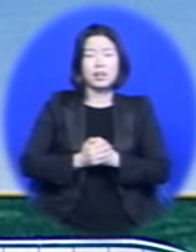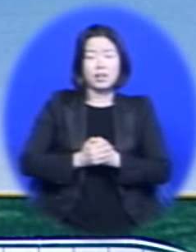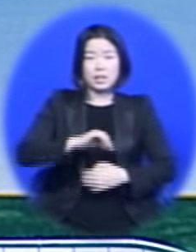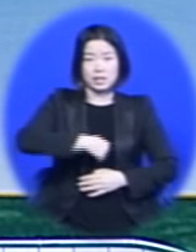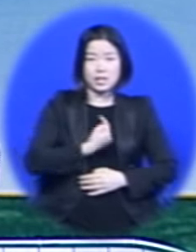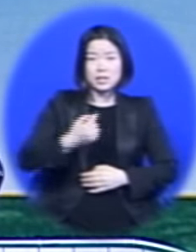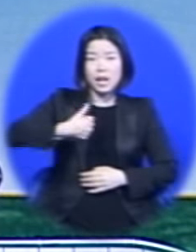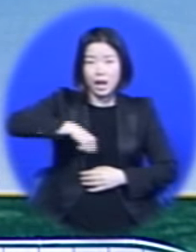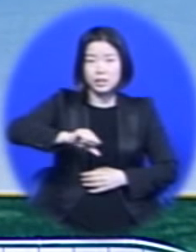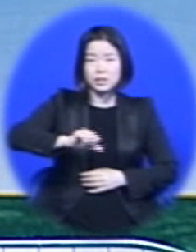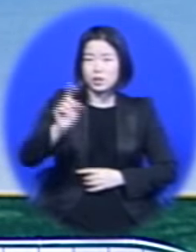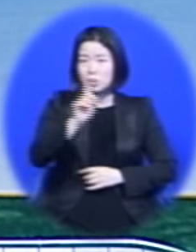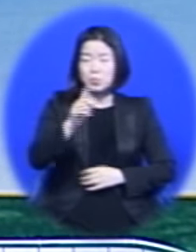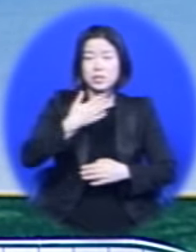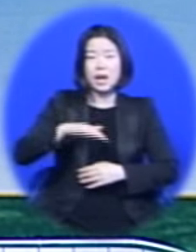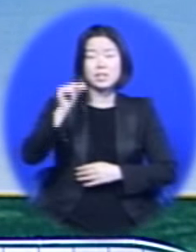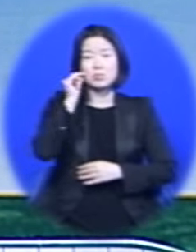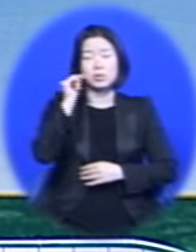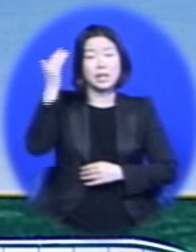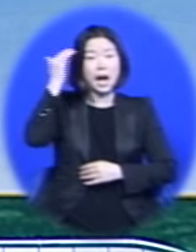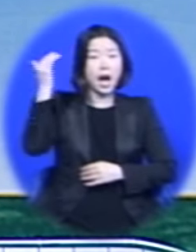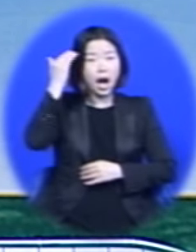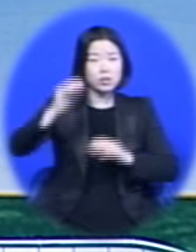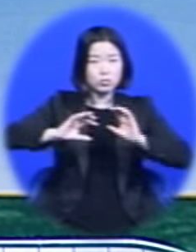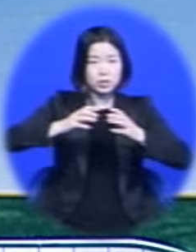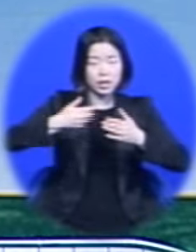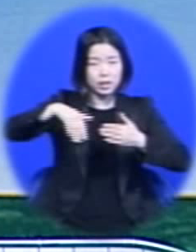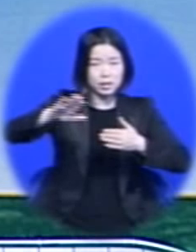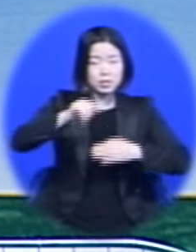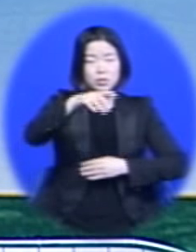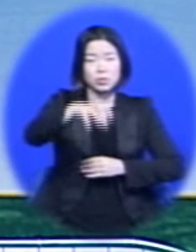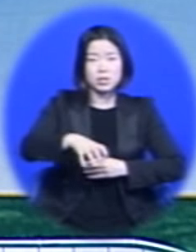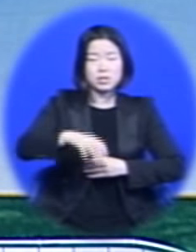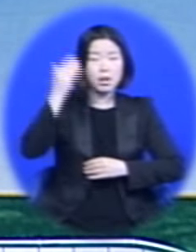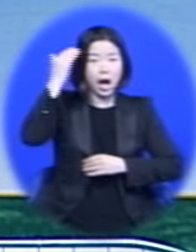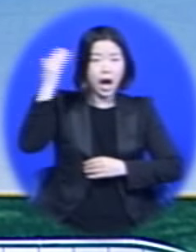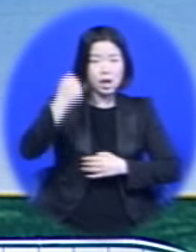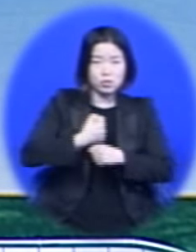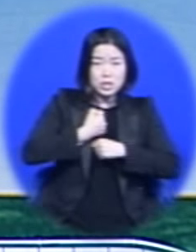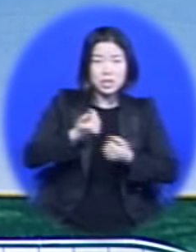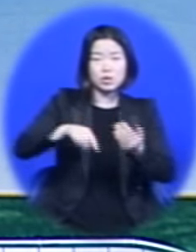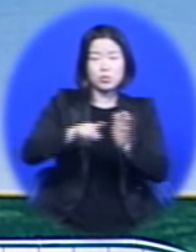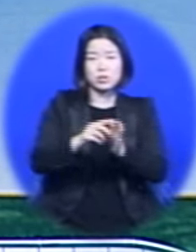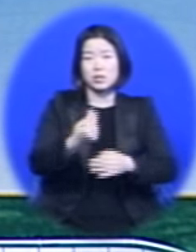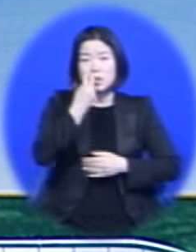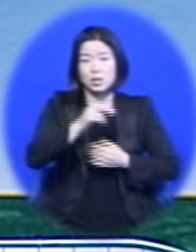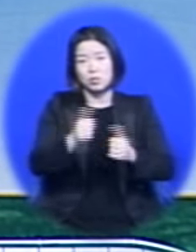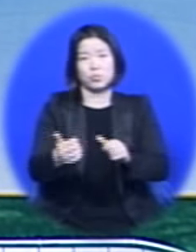자신의 아들이 도무지 알지도 못하는 한국이라고 하는 나라에 가서 그곳에서 한국을 지키기 위해서 생명을